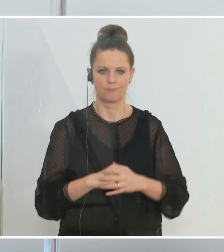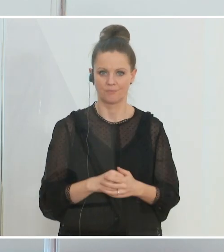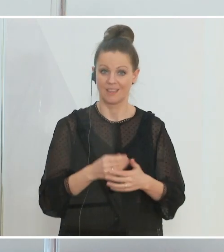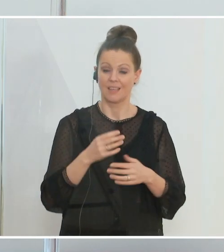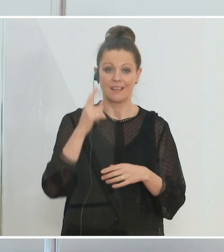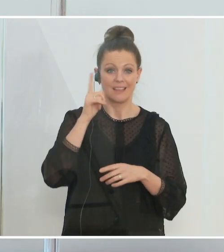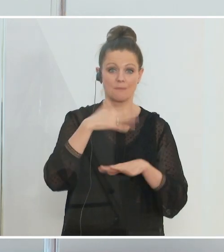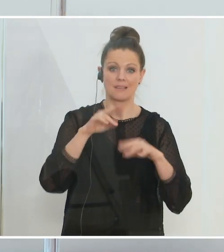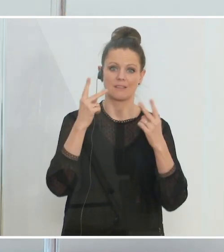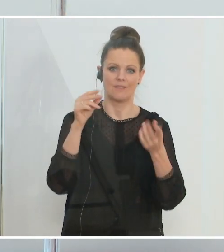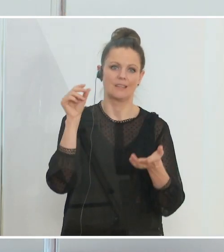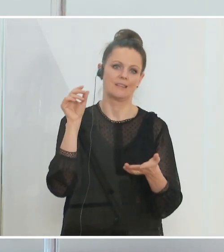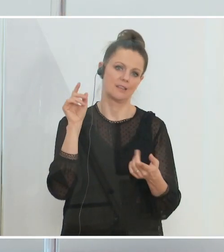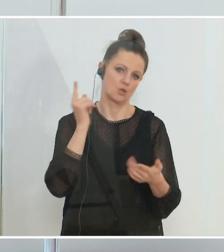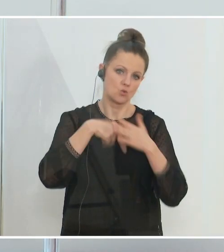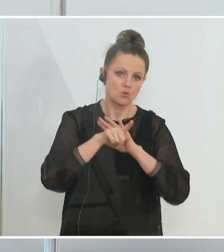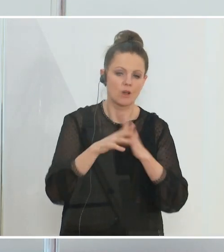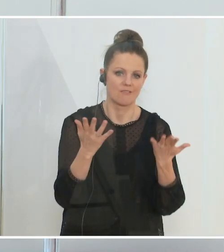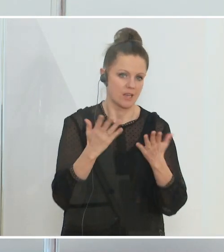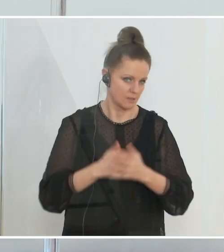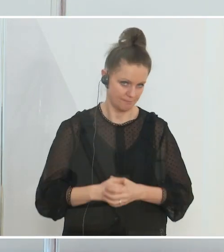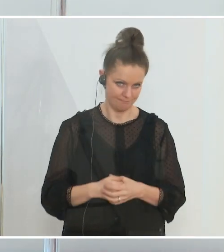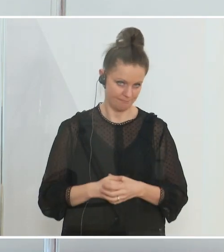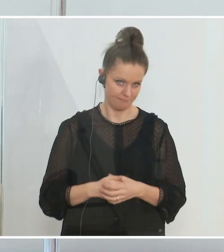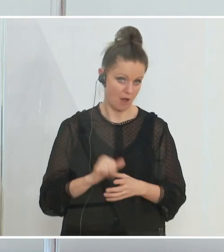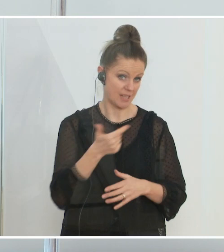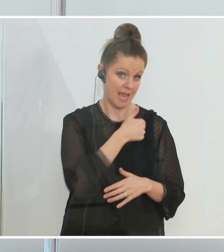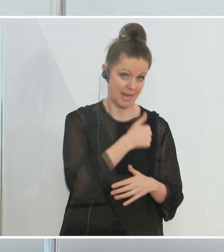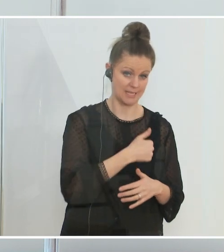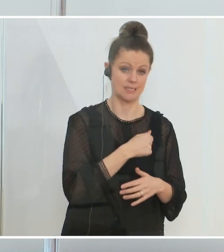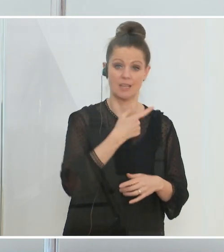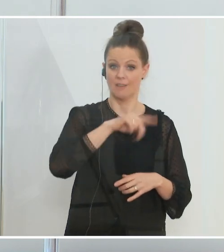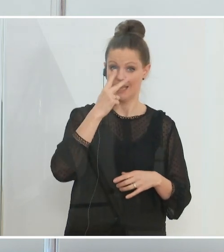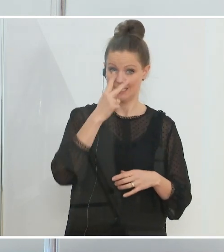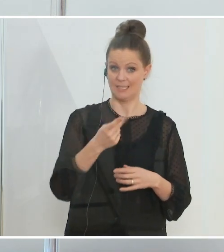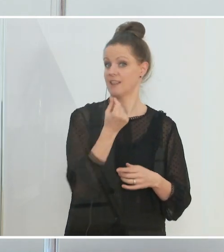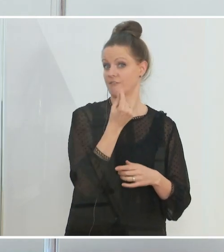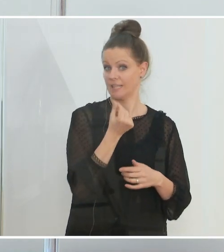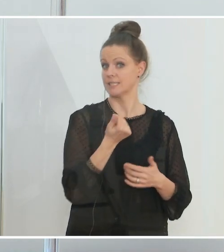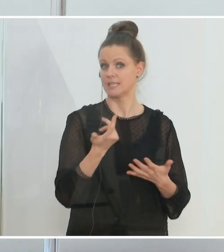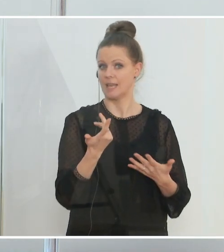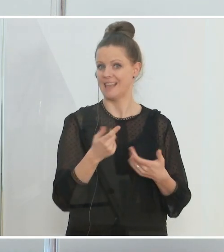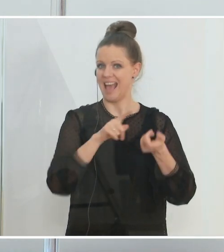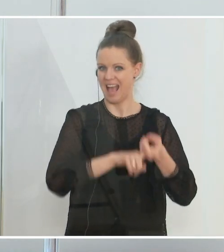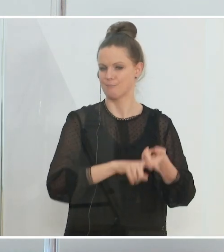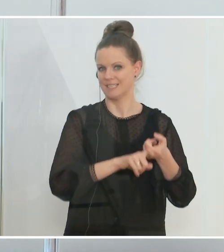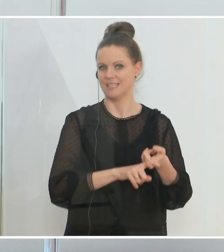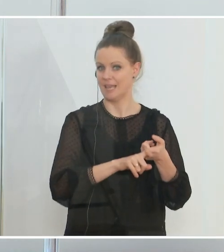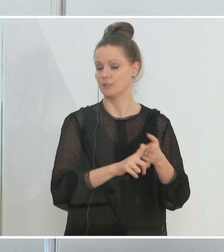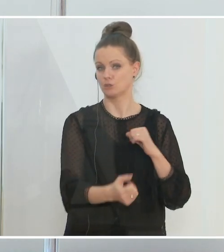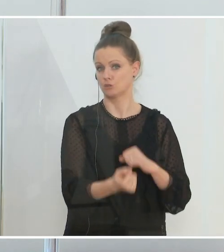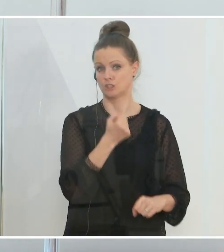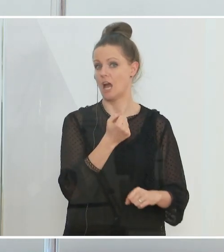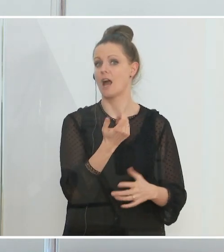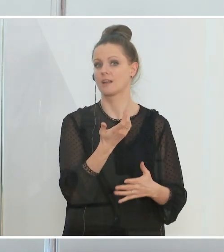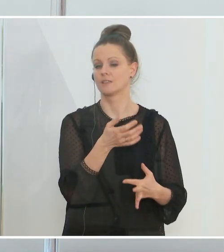Ansatz ist jener. Zum einen, wir sehen, dass häufig eine finanzielle Abhängigkeit sehr stark